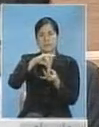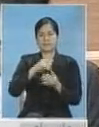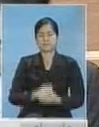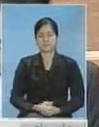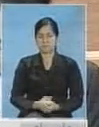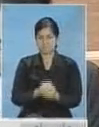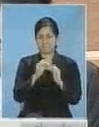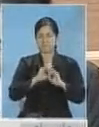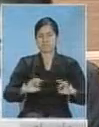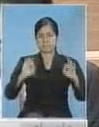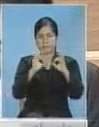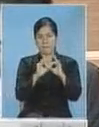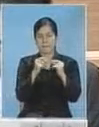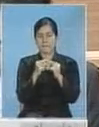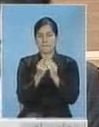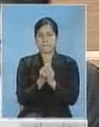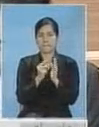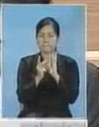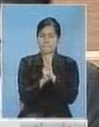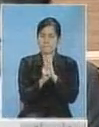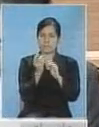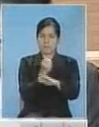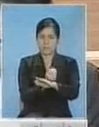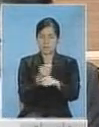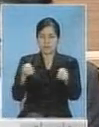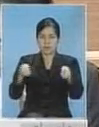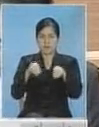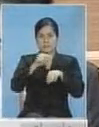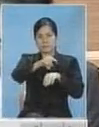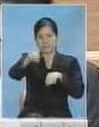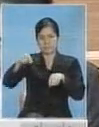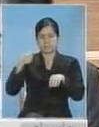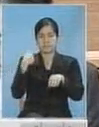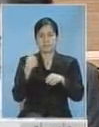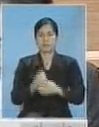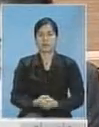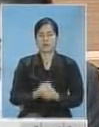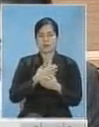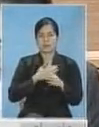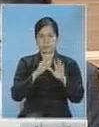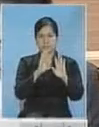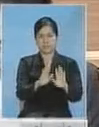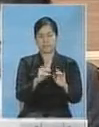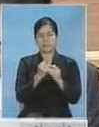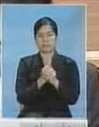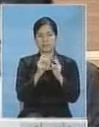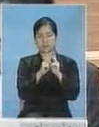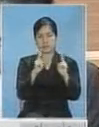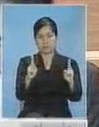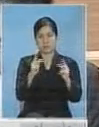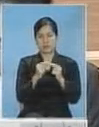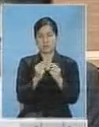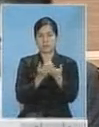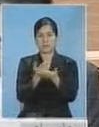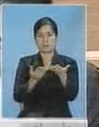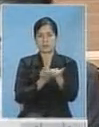จังหวัดสุโขทัยของจังหวัดกำแพงเพชรด้วยนะครับอันนี้ก็ฝากต่อท่านประธานนะครับถึงกรรมาธิการเพื่อที่จะได้ไปพิจ